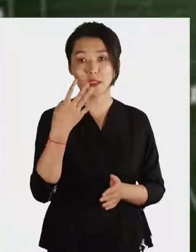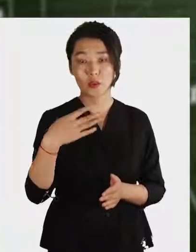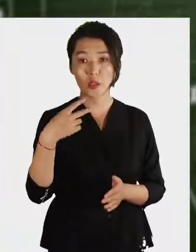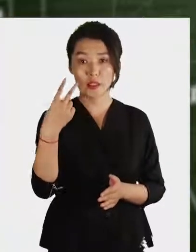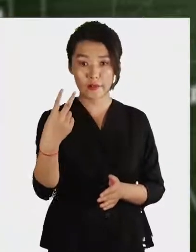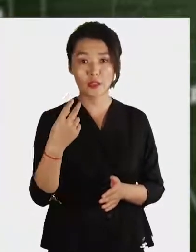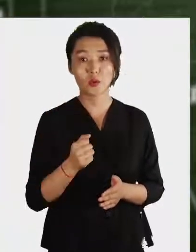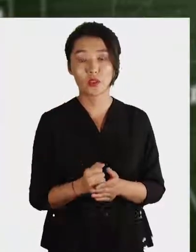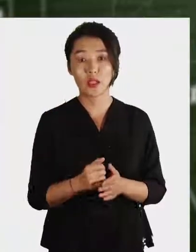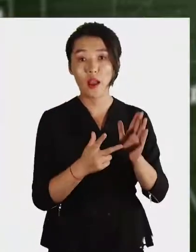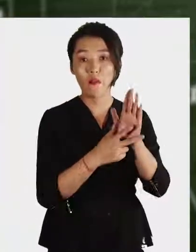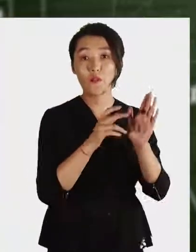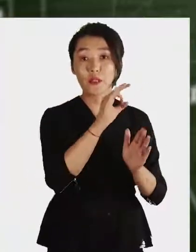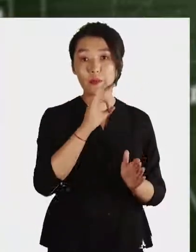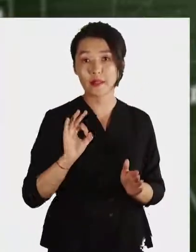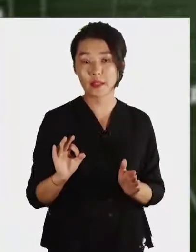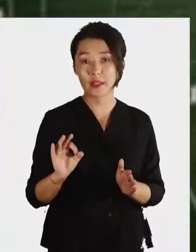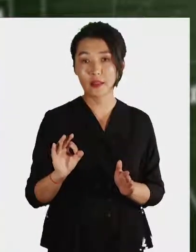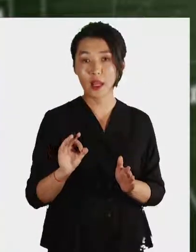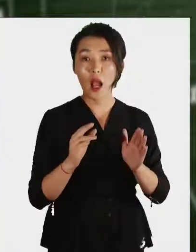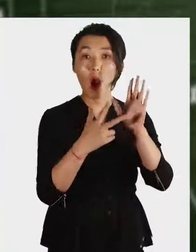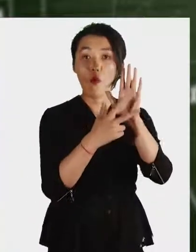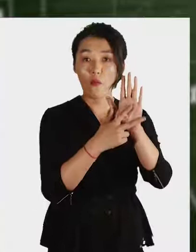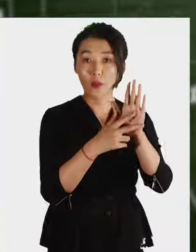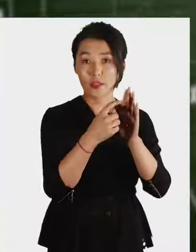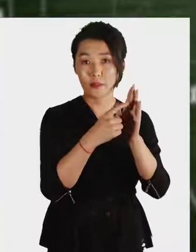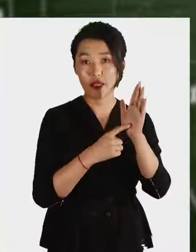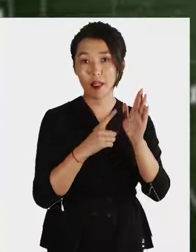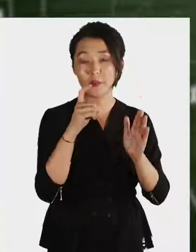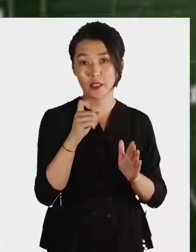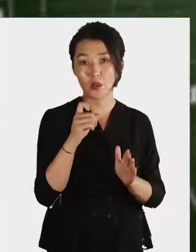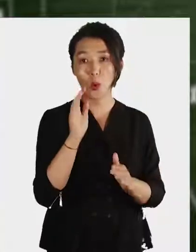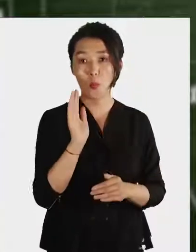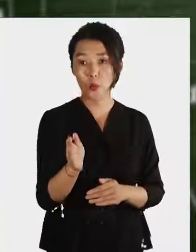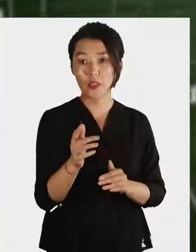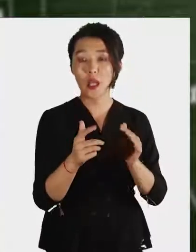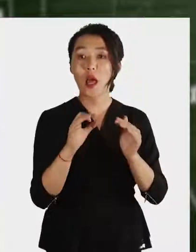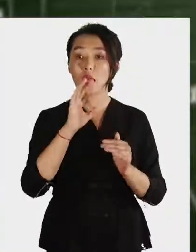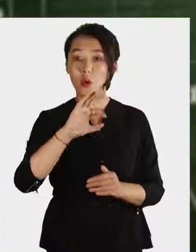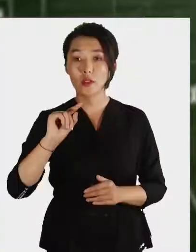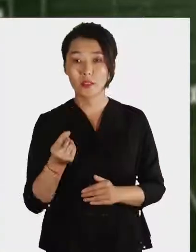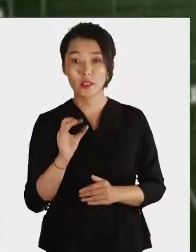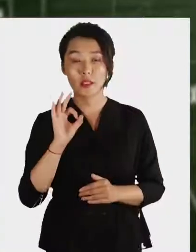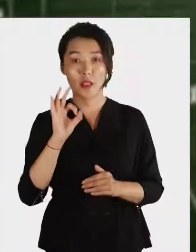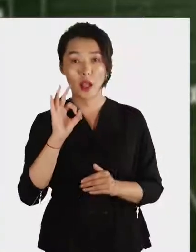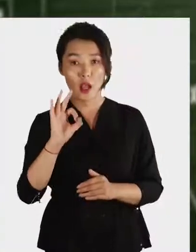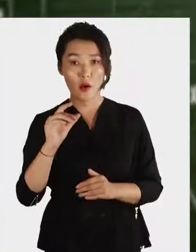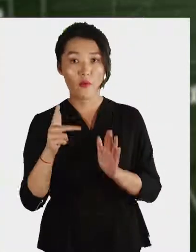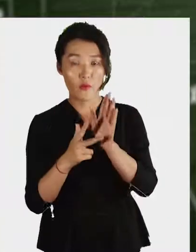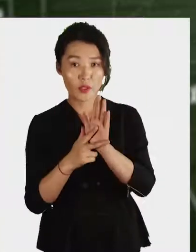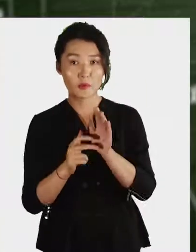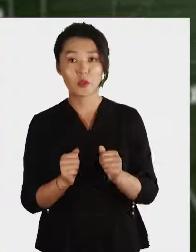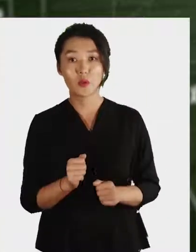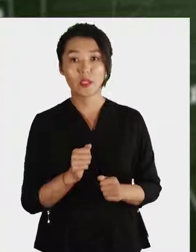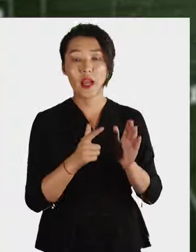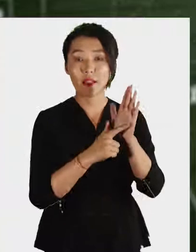0,42. 8%. 8 делим на 100 будет 0,08.